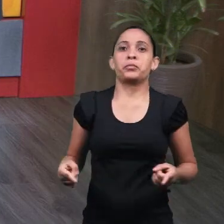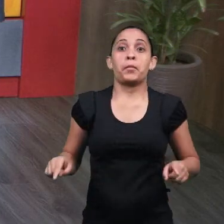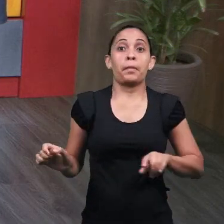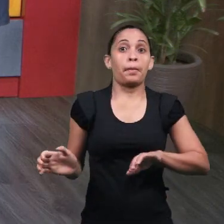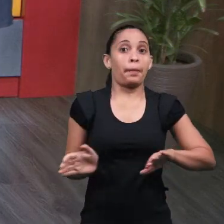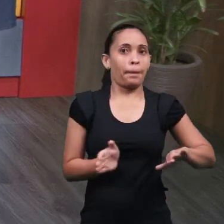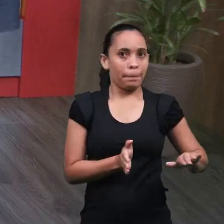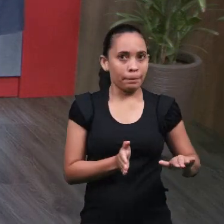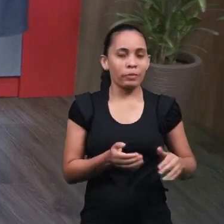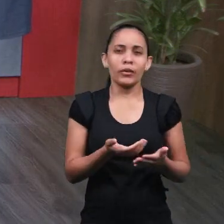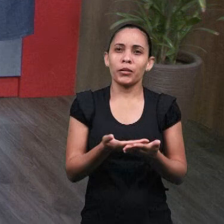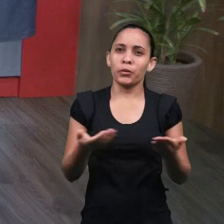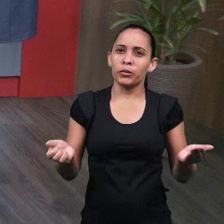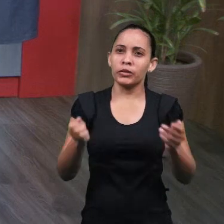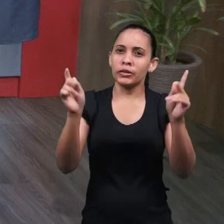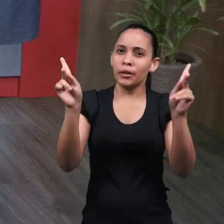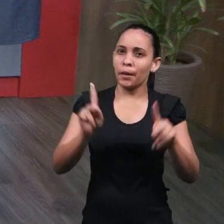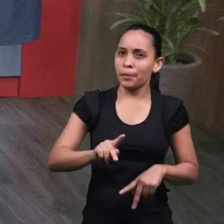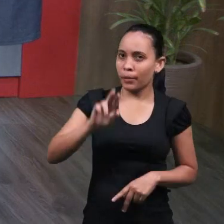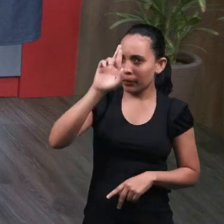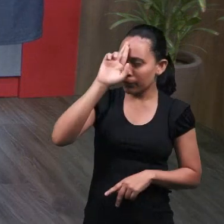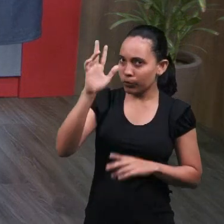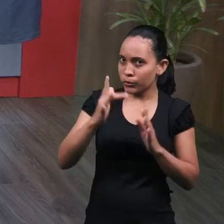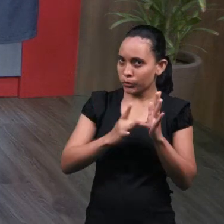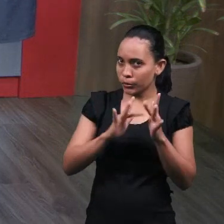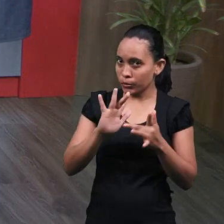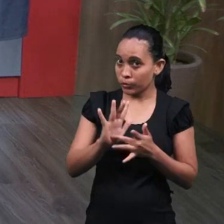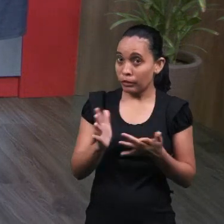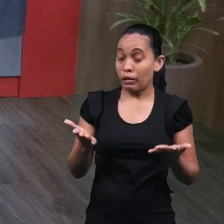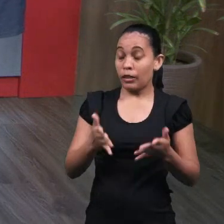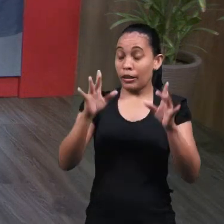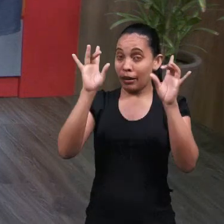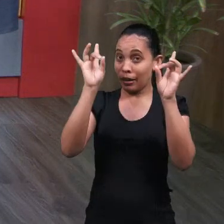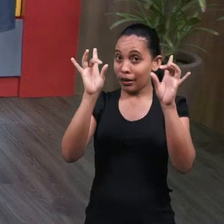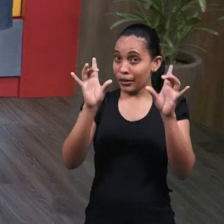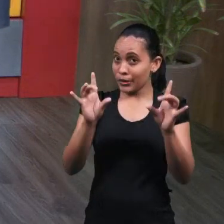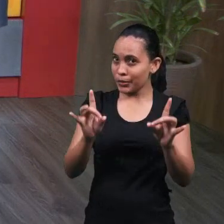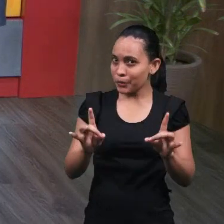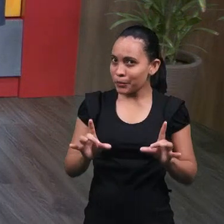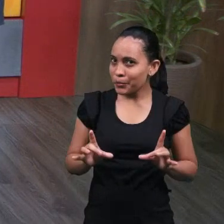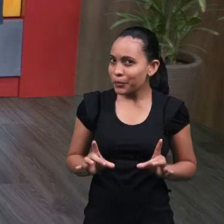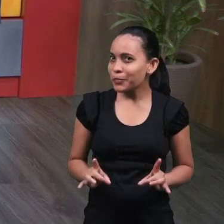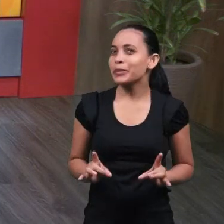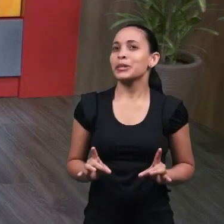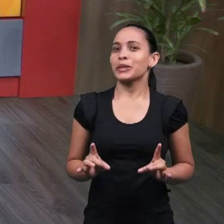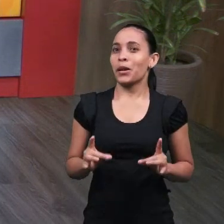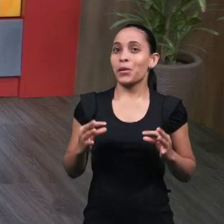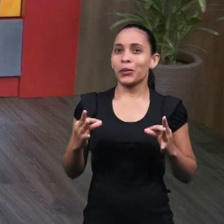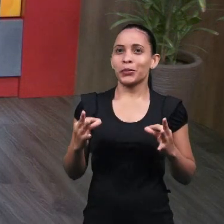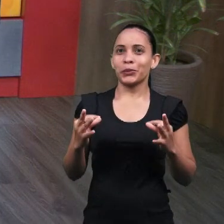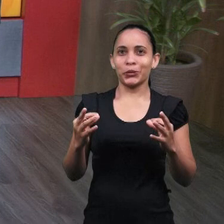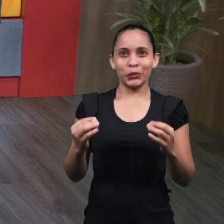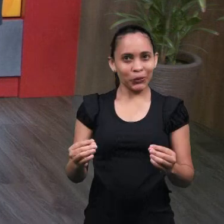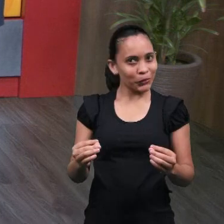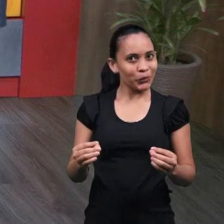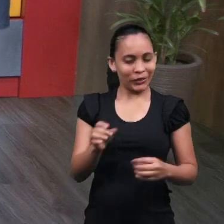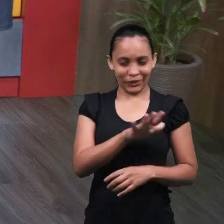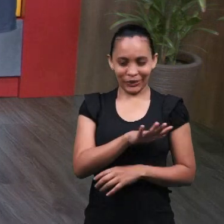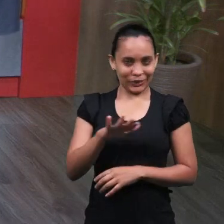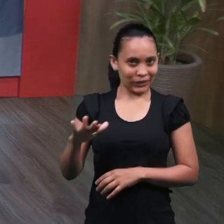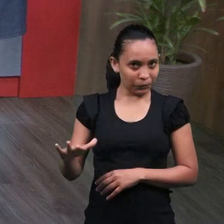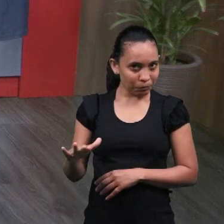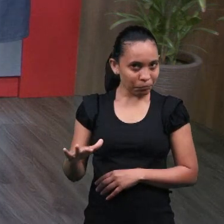La paix du Seigneur Jésus aux frères et sœurs, spécialement à toutes les classes. Aujourd'hui, dans